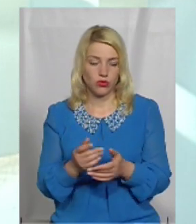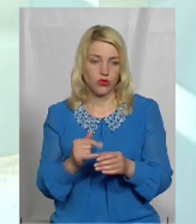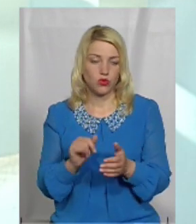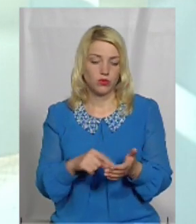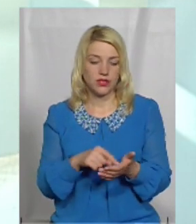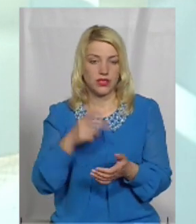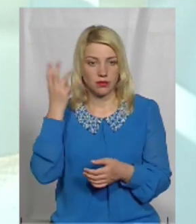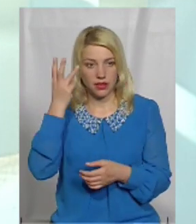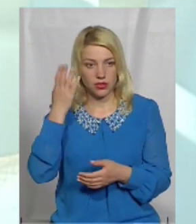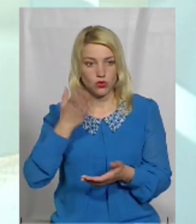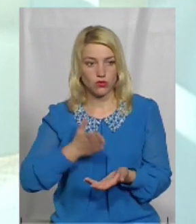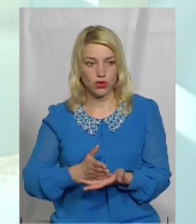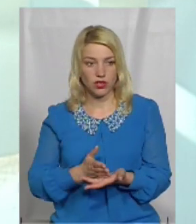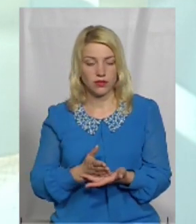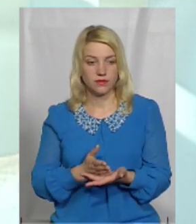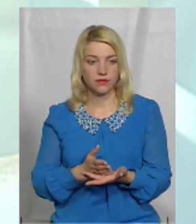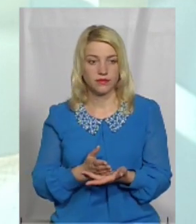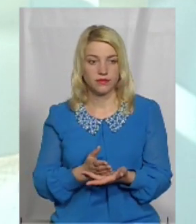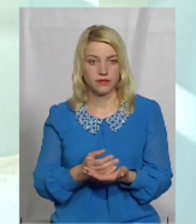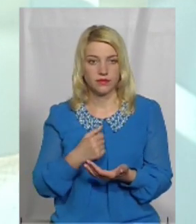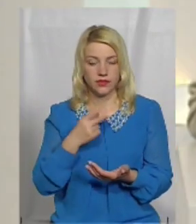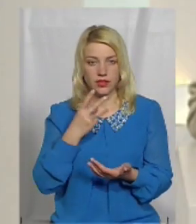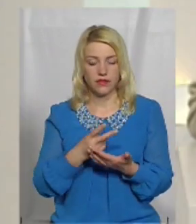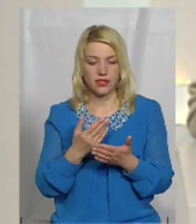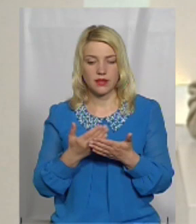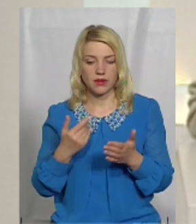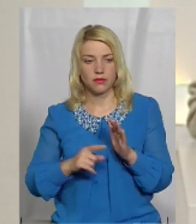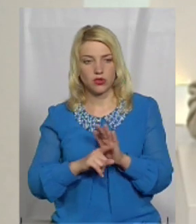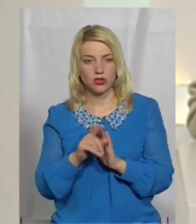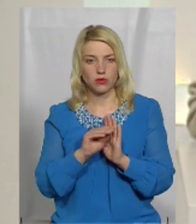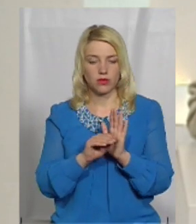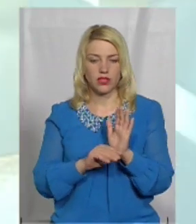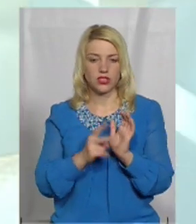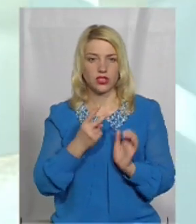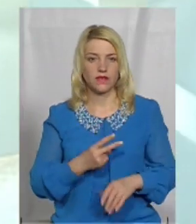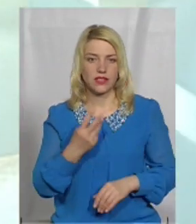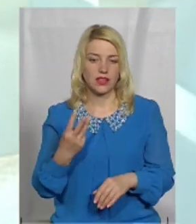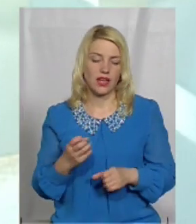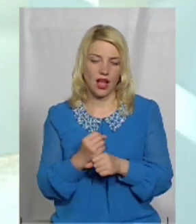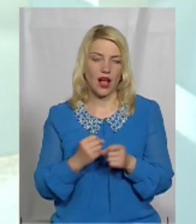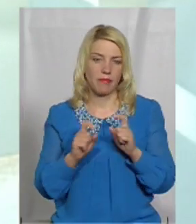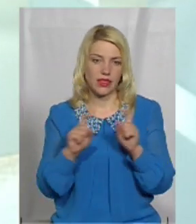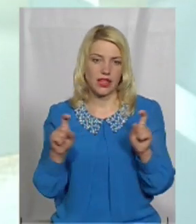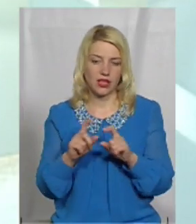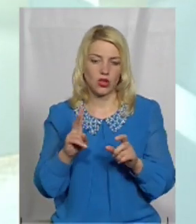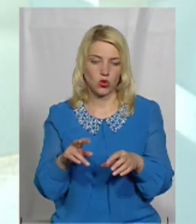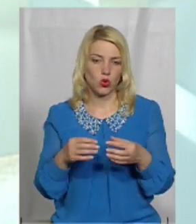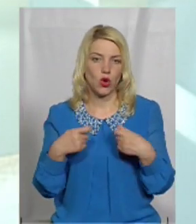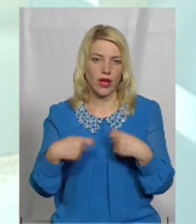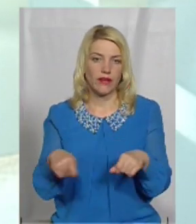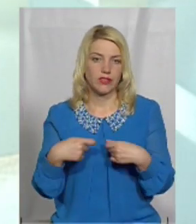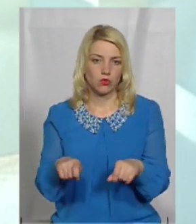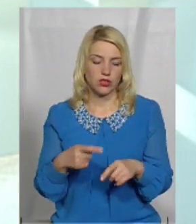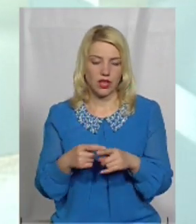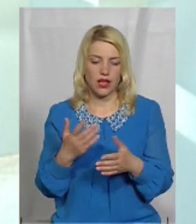в Хмельницькому, ми дивилися перед початком передачі, 23 аптечні заклади, які відпускають. Там